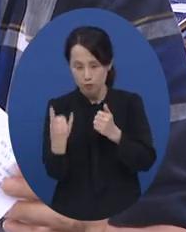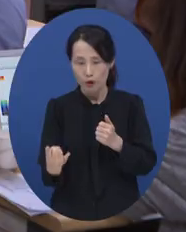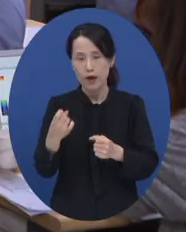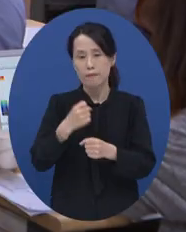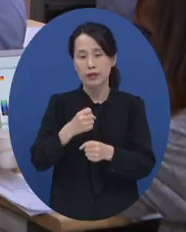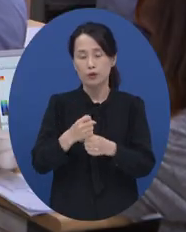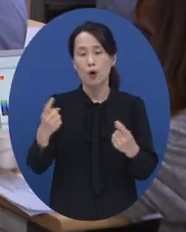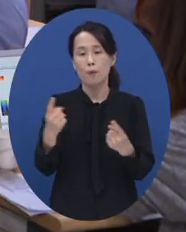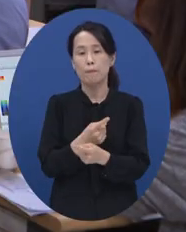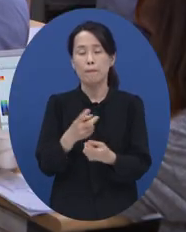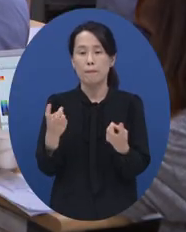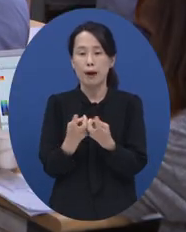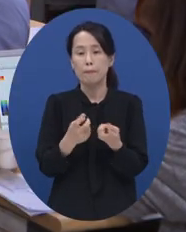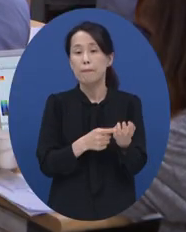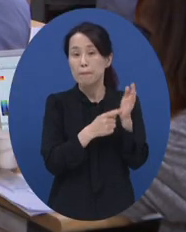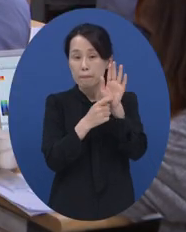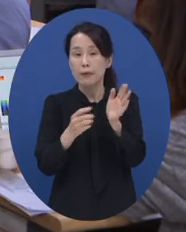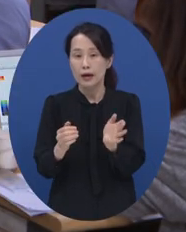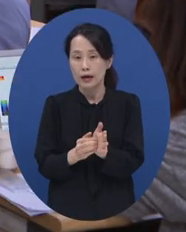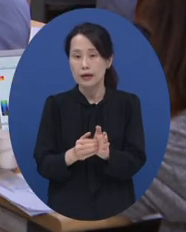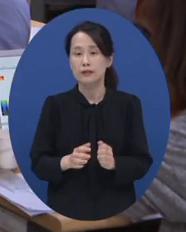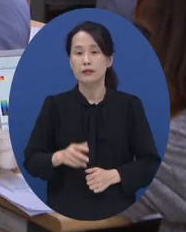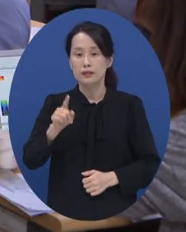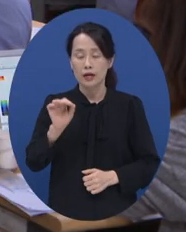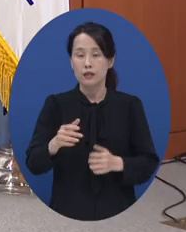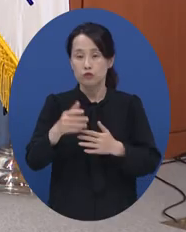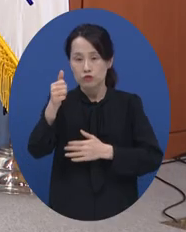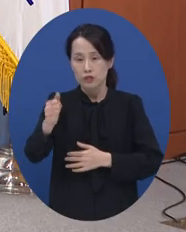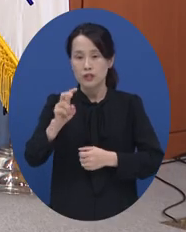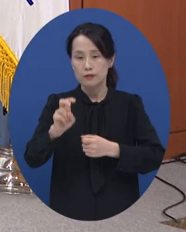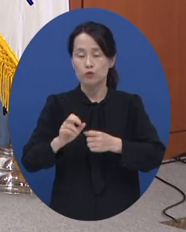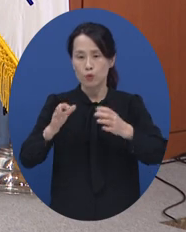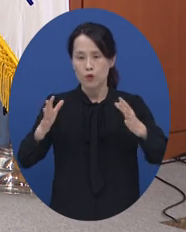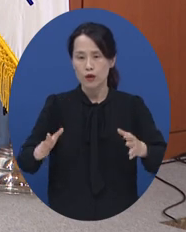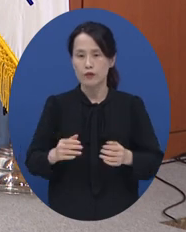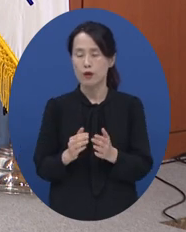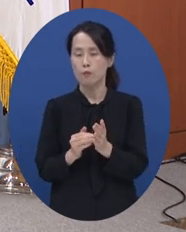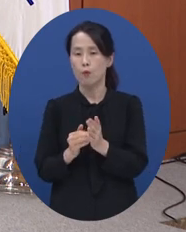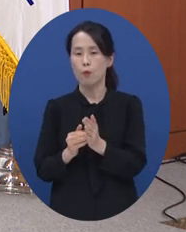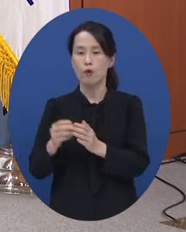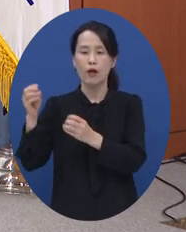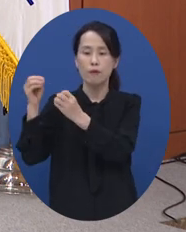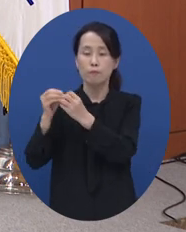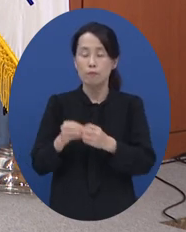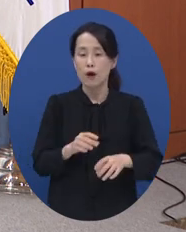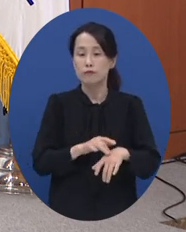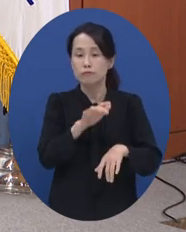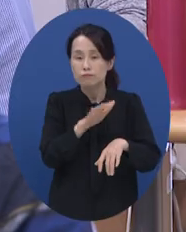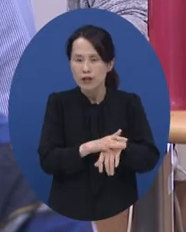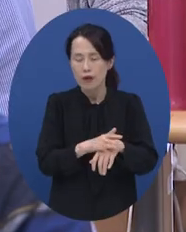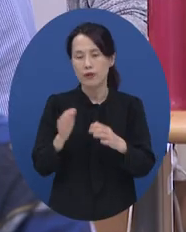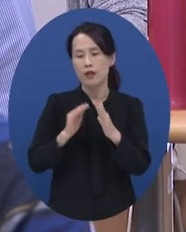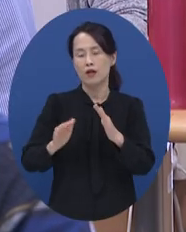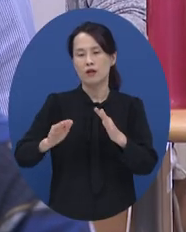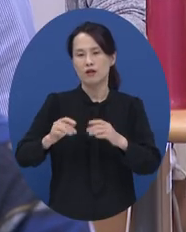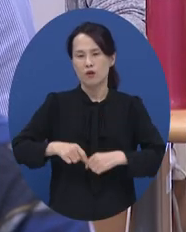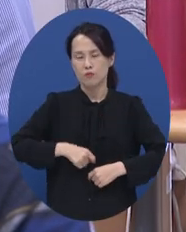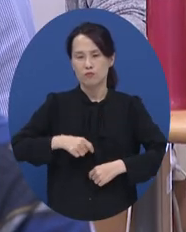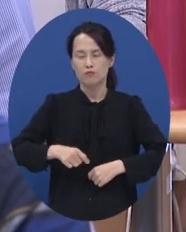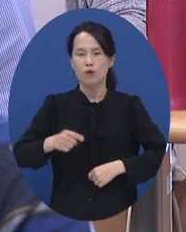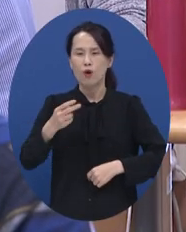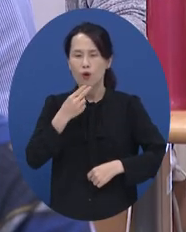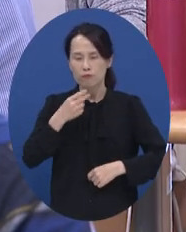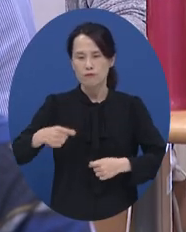구성 현황과 개선 방안을 발표했습니다. 장 국장은 20여 년간 암묵적인 관행으로 용인돼 왔던